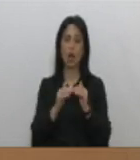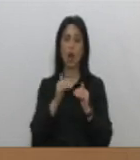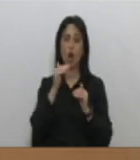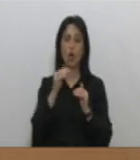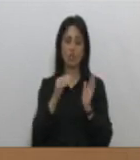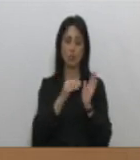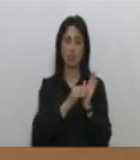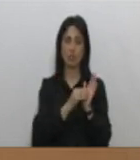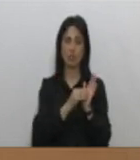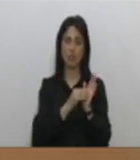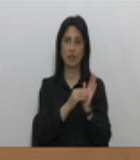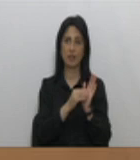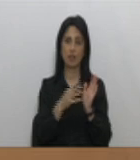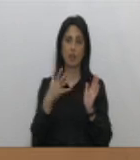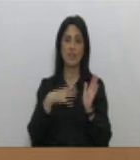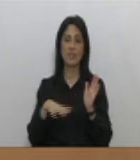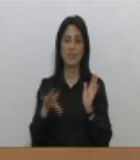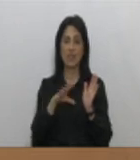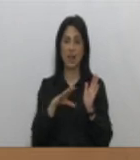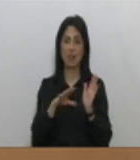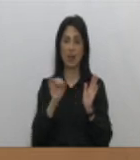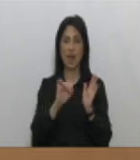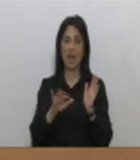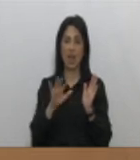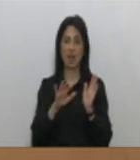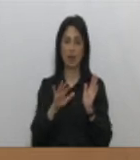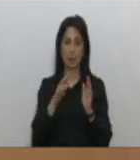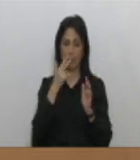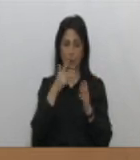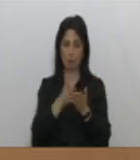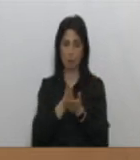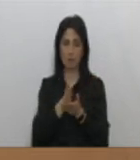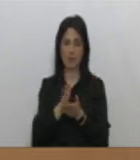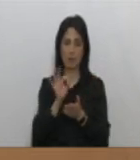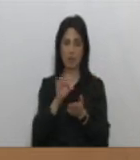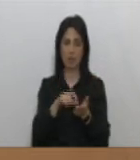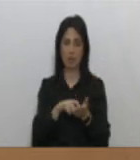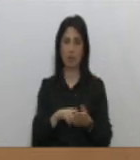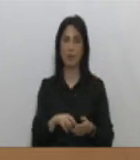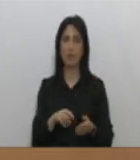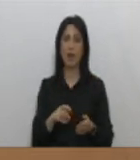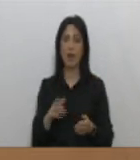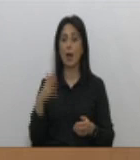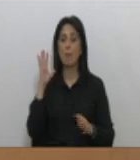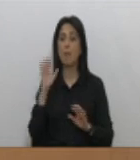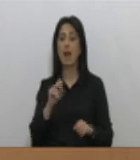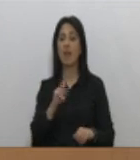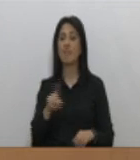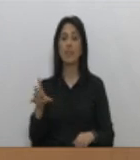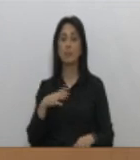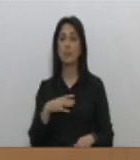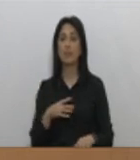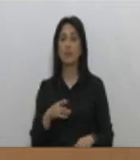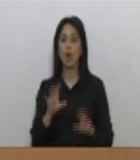კონსტიტუციაში ჩავწერეთ საქართველოს ევროპული და ევროატლანტიკური მისწრაფებების შესახებ. Ხარი რომელმა დაუჭირეთ აქედან ერთი